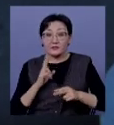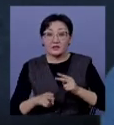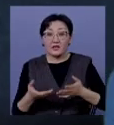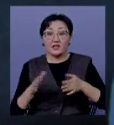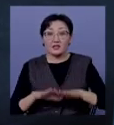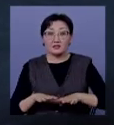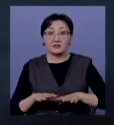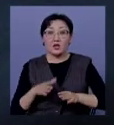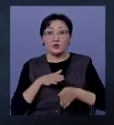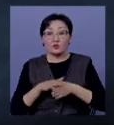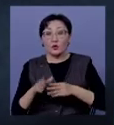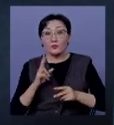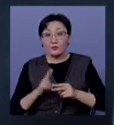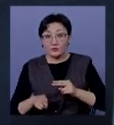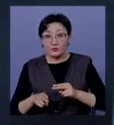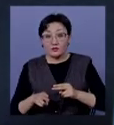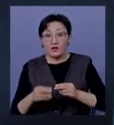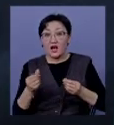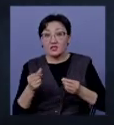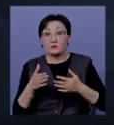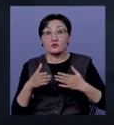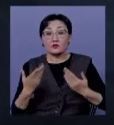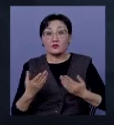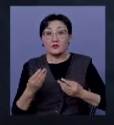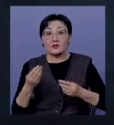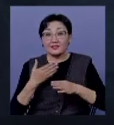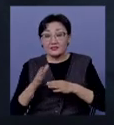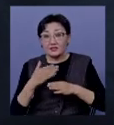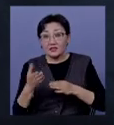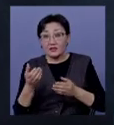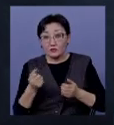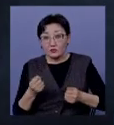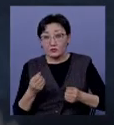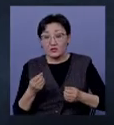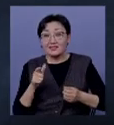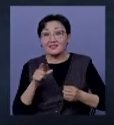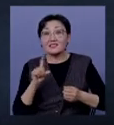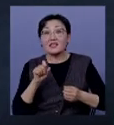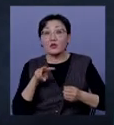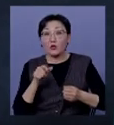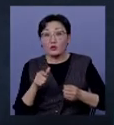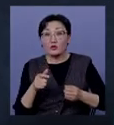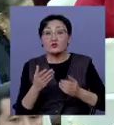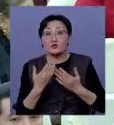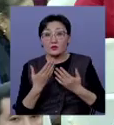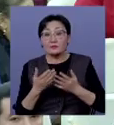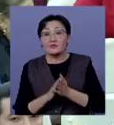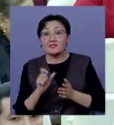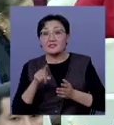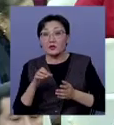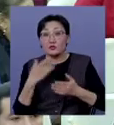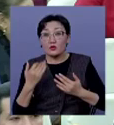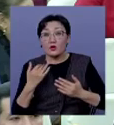қалған толық бітіруге ақшамыз жоқ. Несие алайық десек, залог сұрайды, залог болмай тұр.